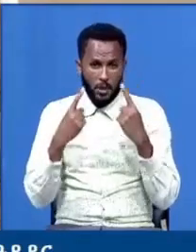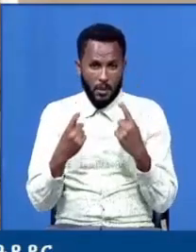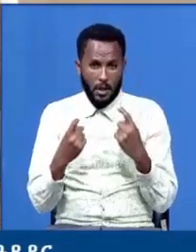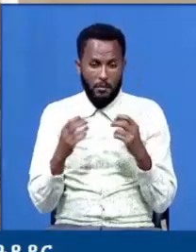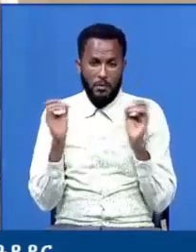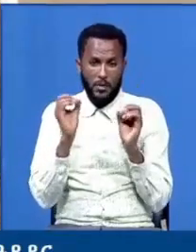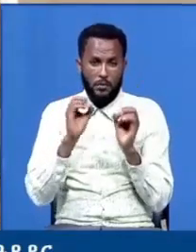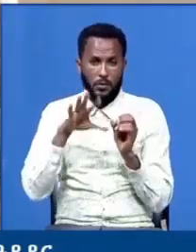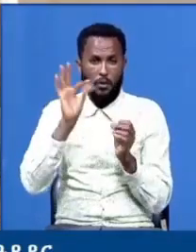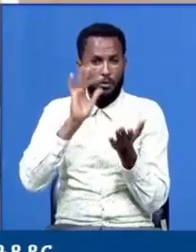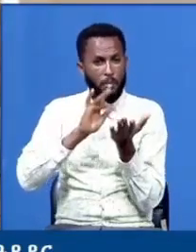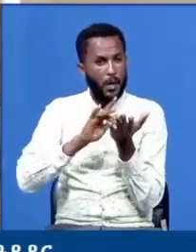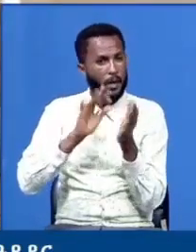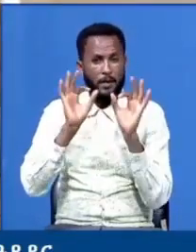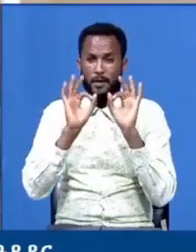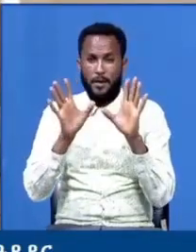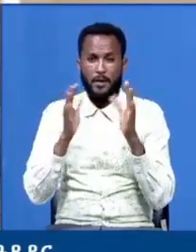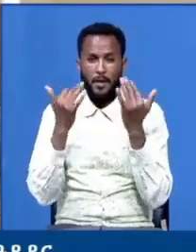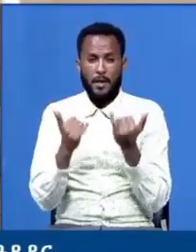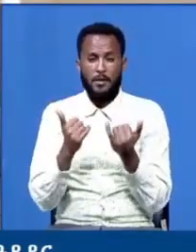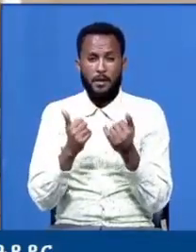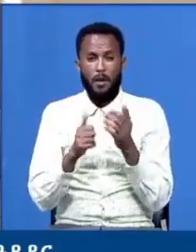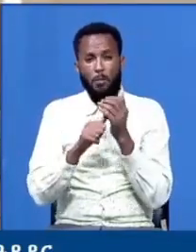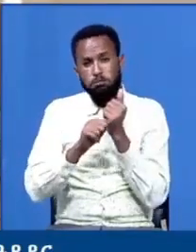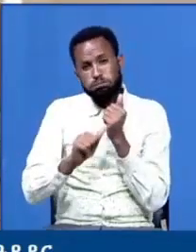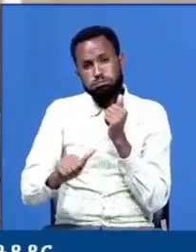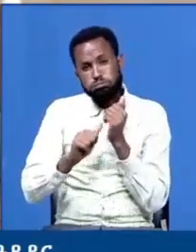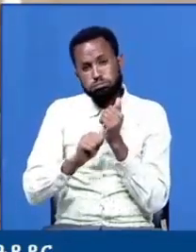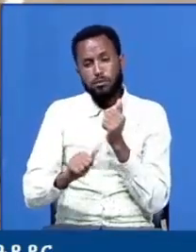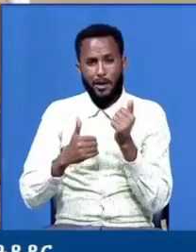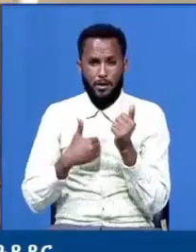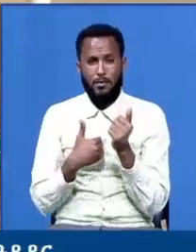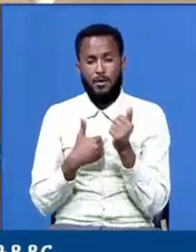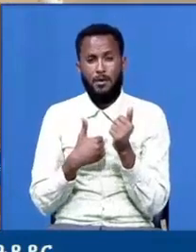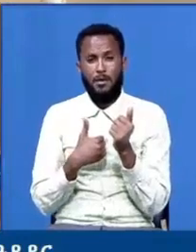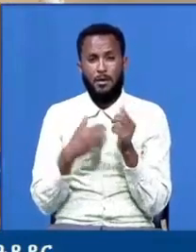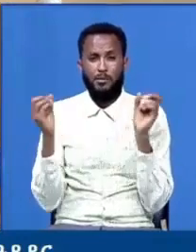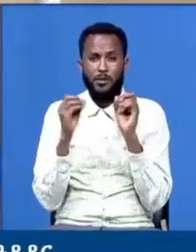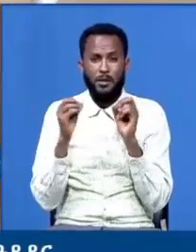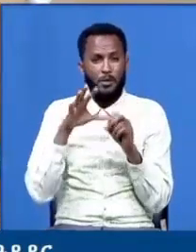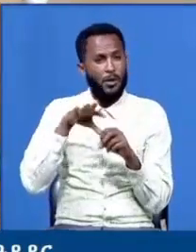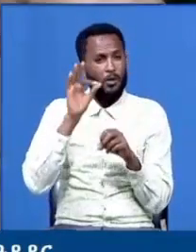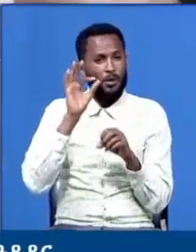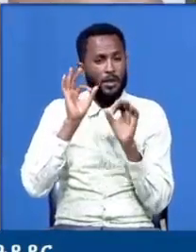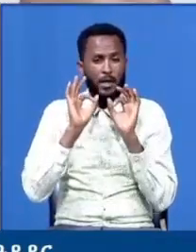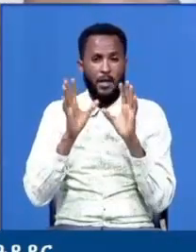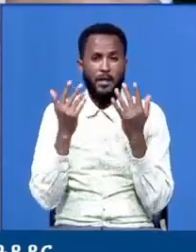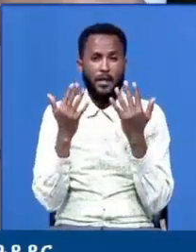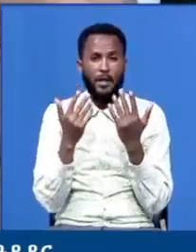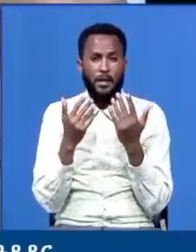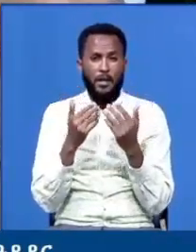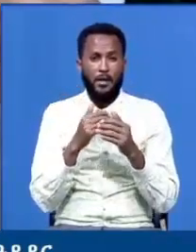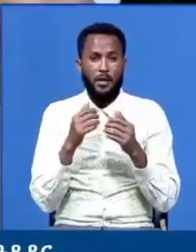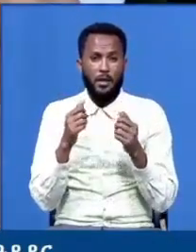ልገንዮ ተመድሓኒት የብለ ከዚ እውን ውፅኣት ልዕቅብ እኒአዋ ምንም ልገንየተ የብላይ እኒአ ገና ነባሪት